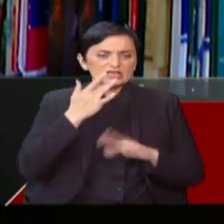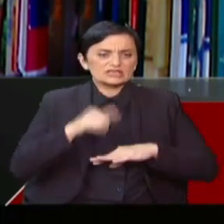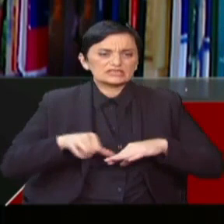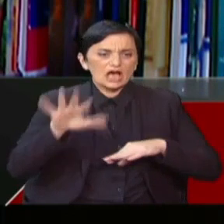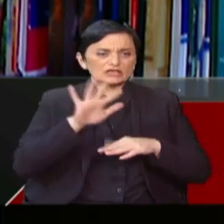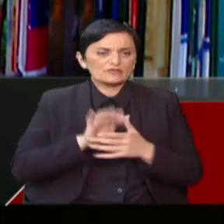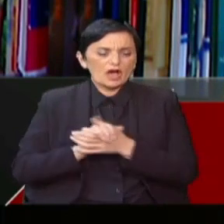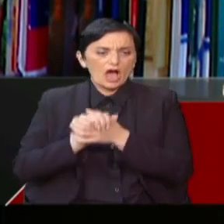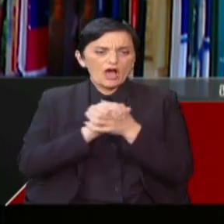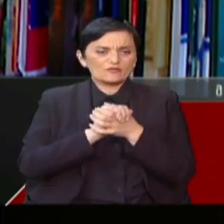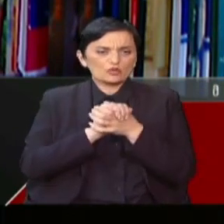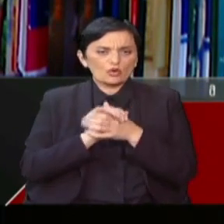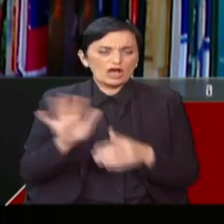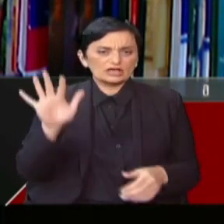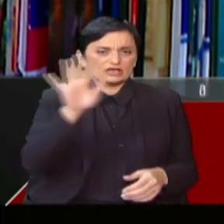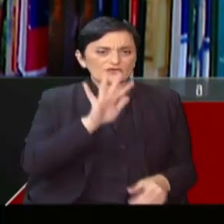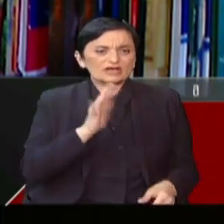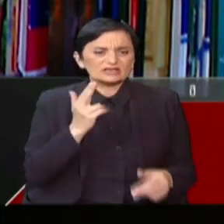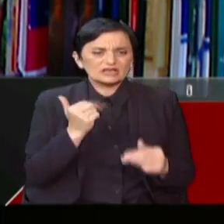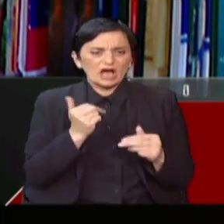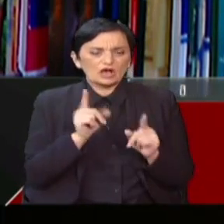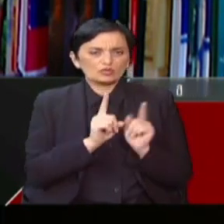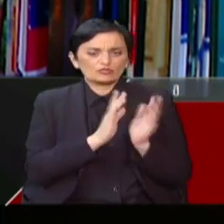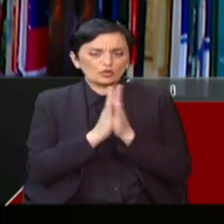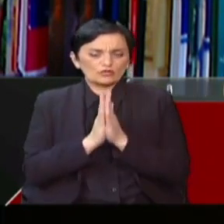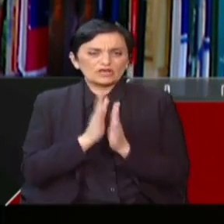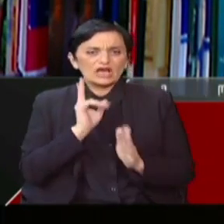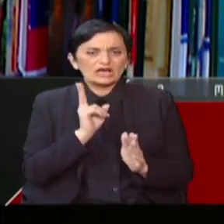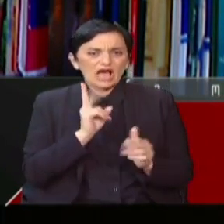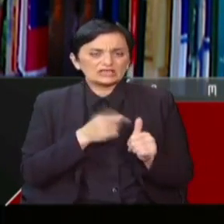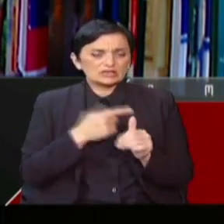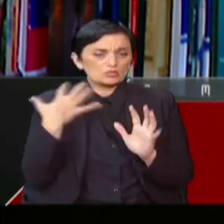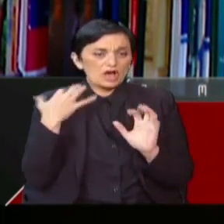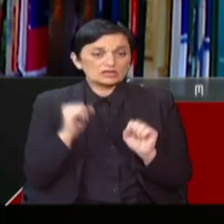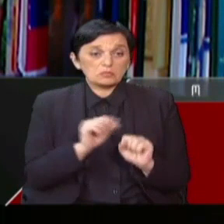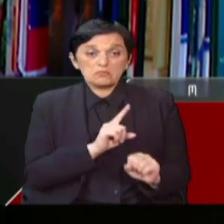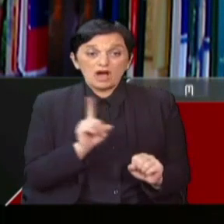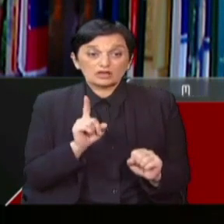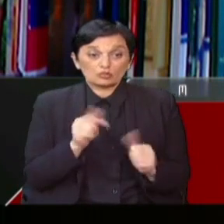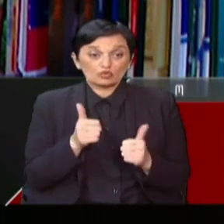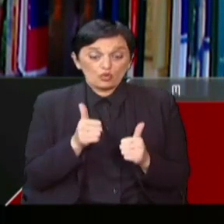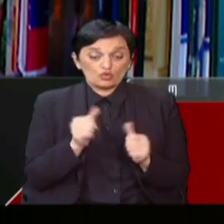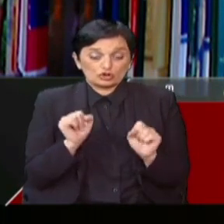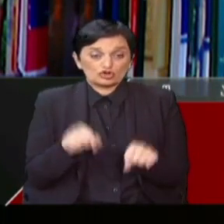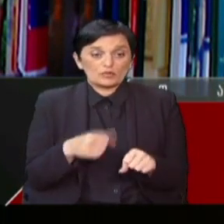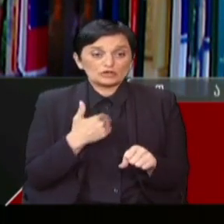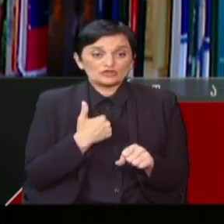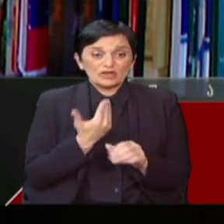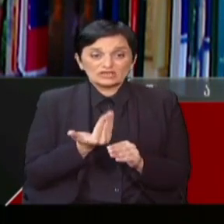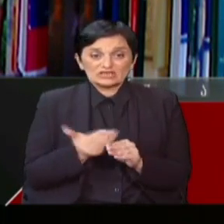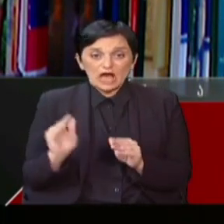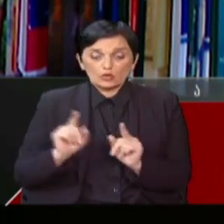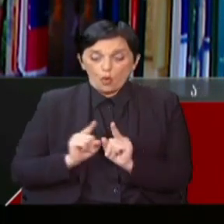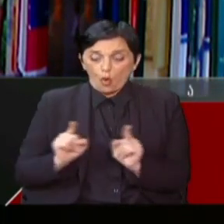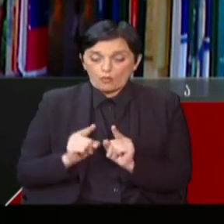საზღვარგარეთ ევროკავშირის ქვეყნებში და ასევე ვთხოვდი კანდიდატის სტატუსზე მხარდაჭერას, მაგრამ როგორ შეიძლება ჩვენ ცალკე ოპოზიციამ